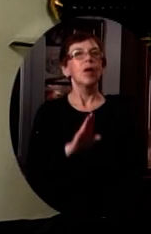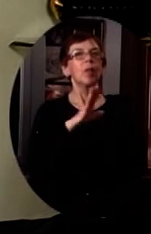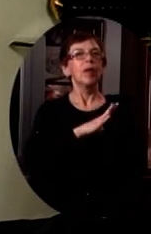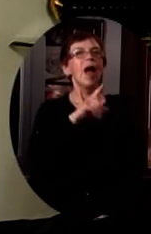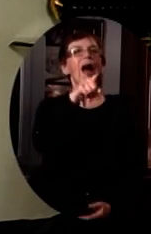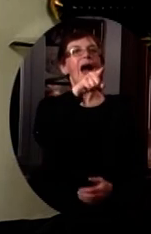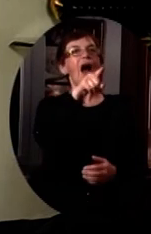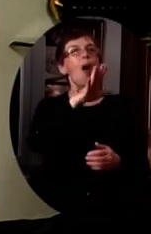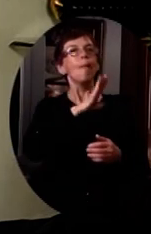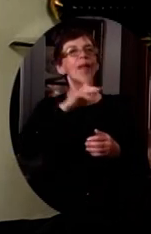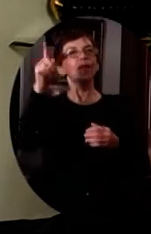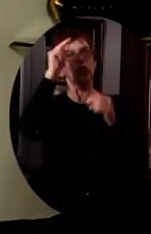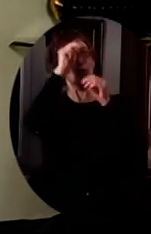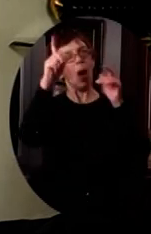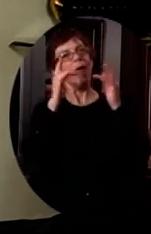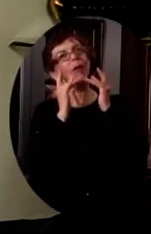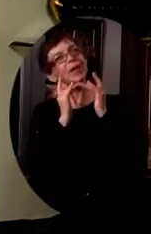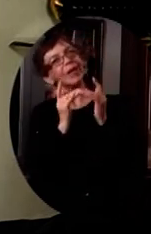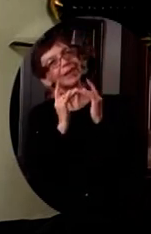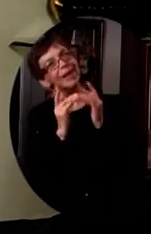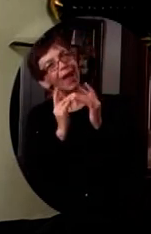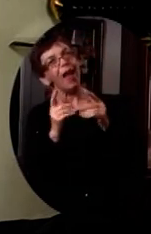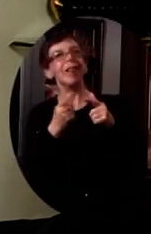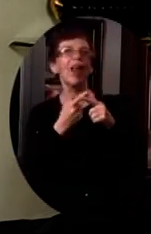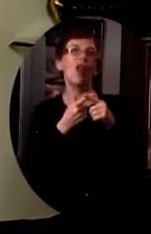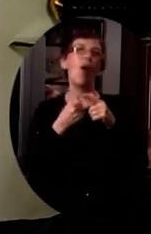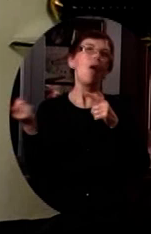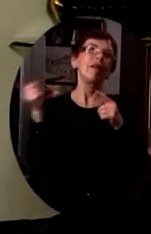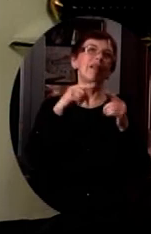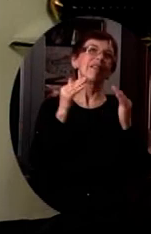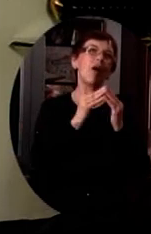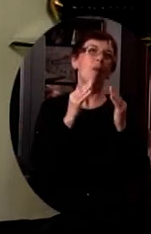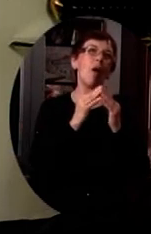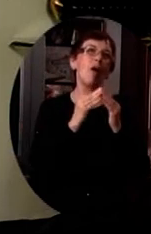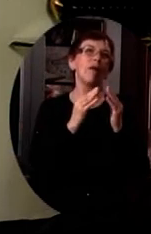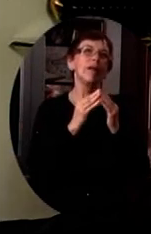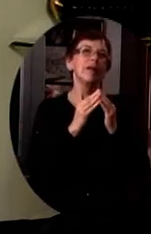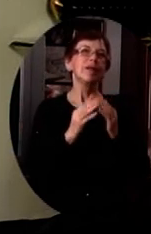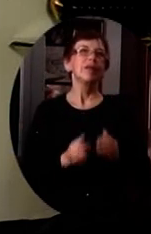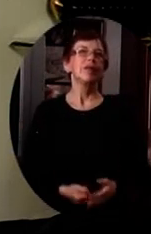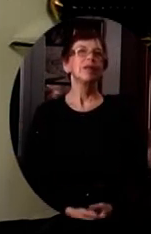היית שם בפנימיה או שכל יום חזרת הביתה?